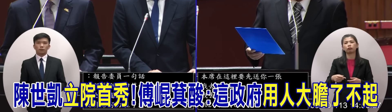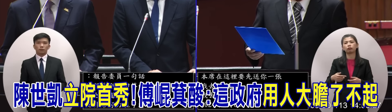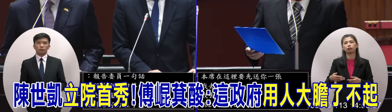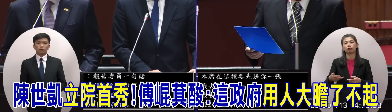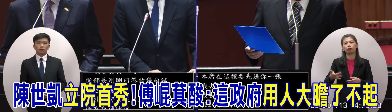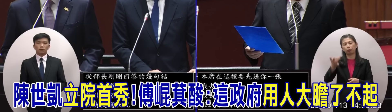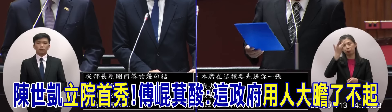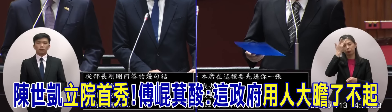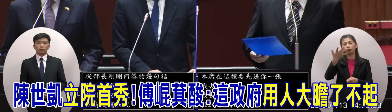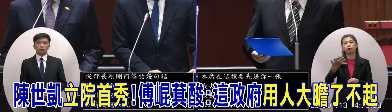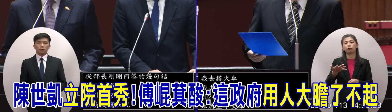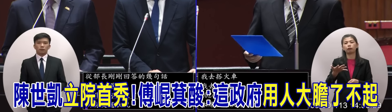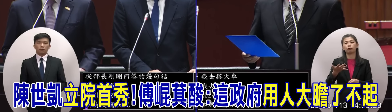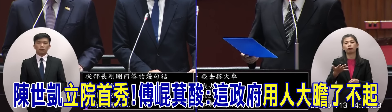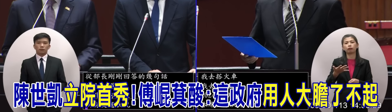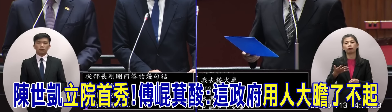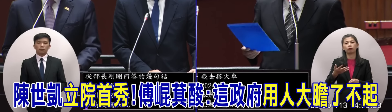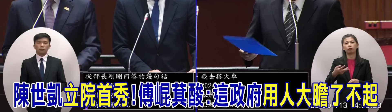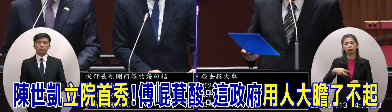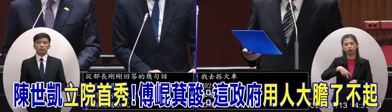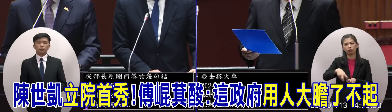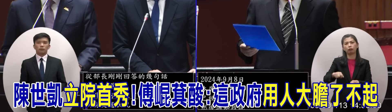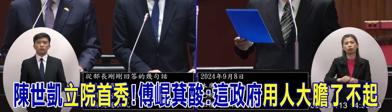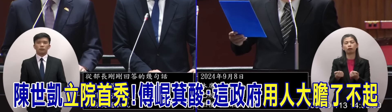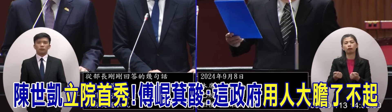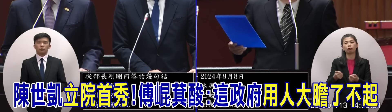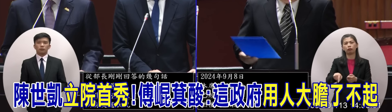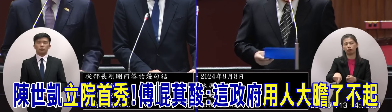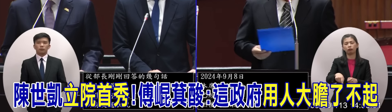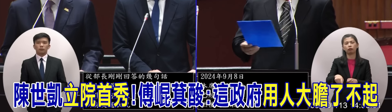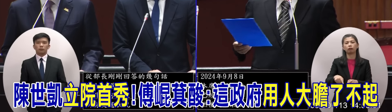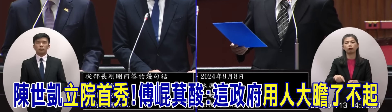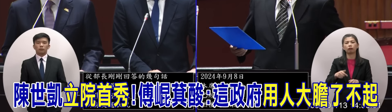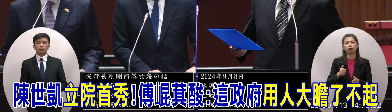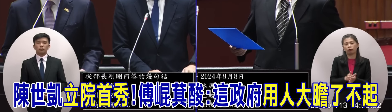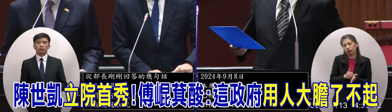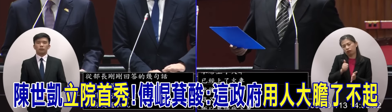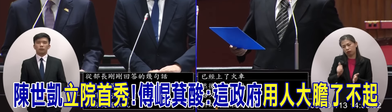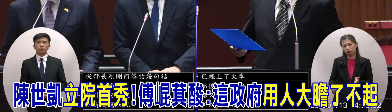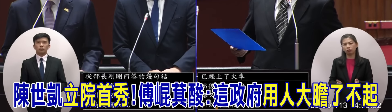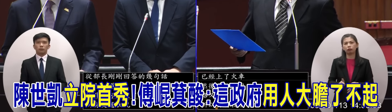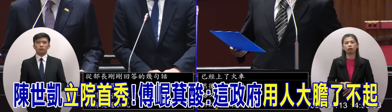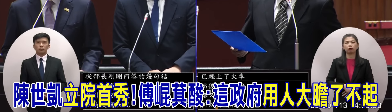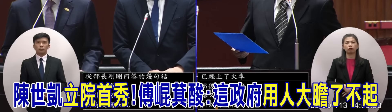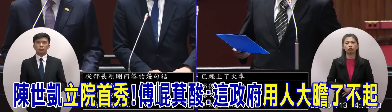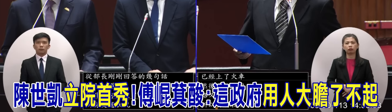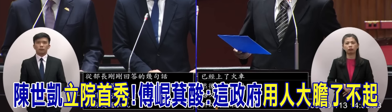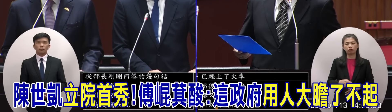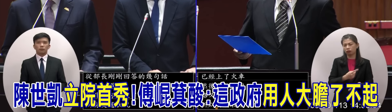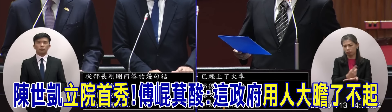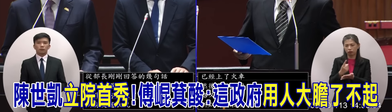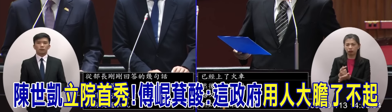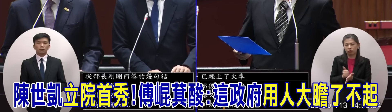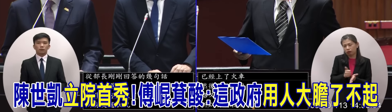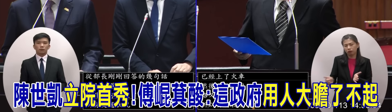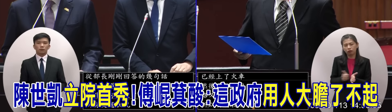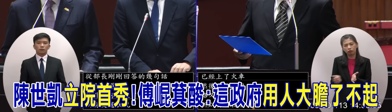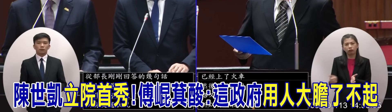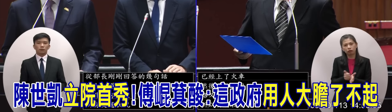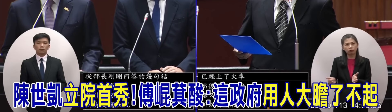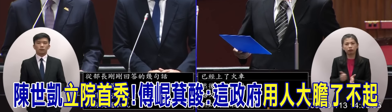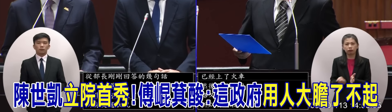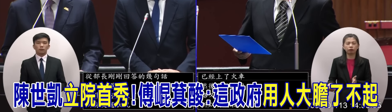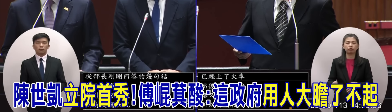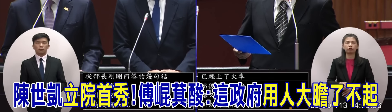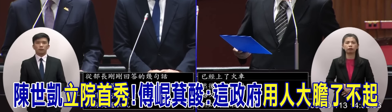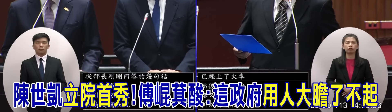要请我下车哈，我们全车全所有 列车上的人通通下车